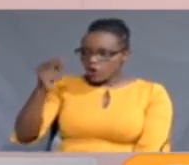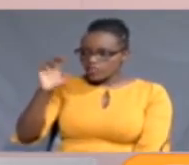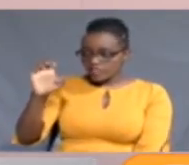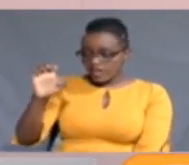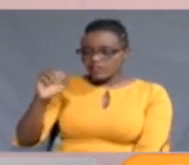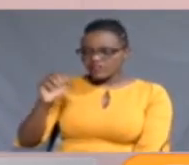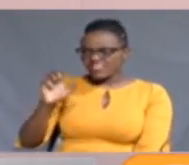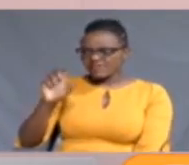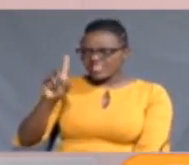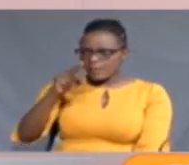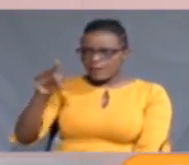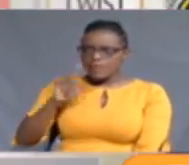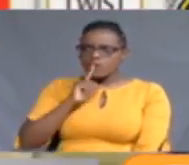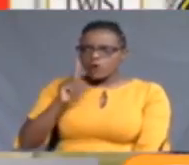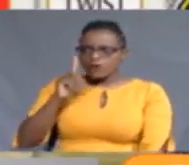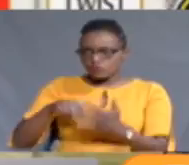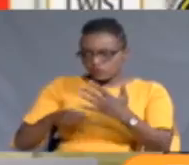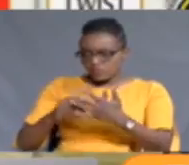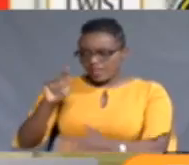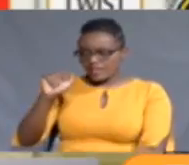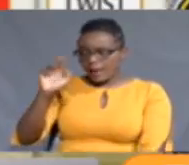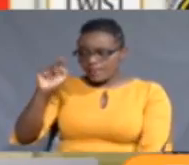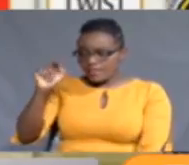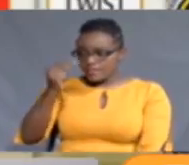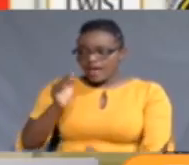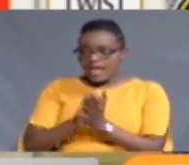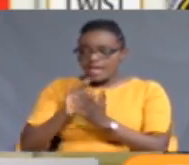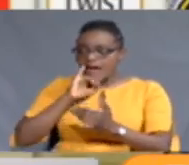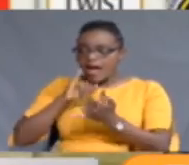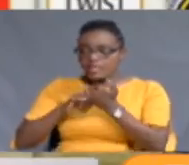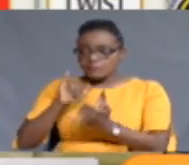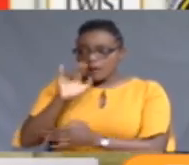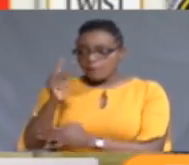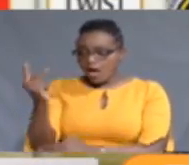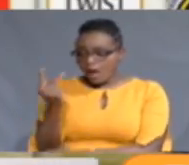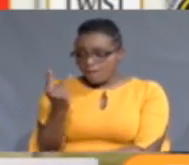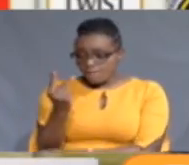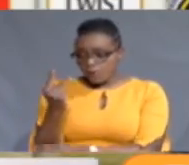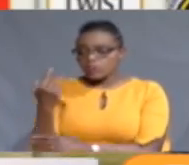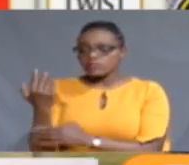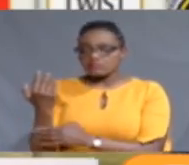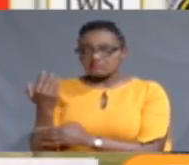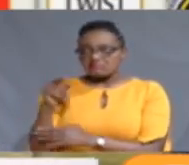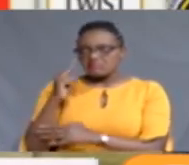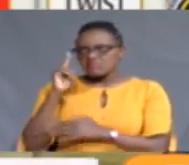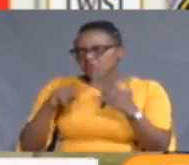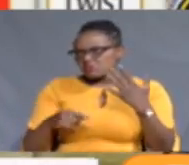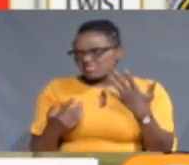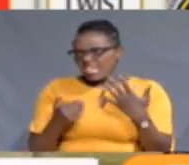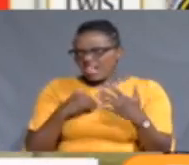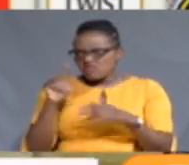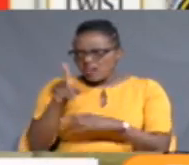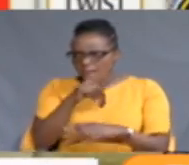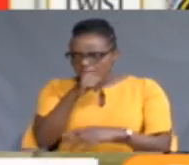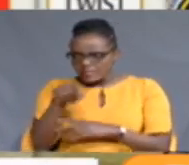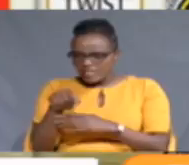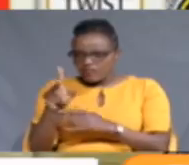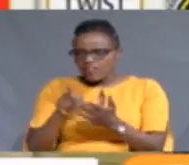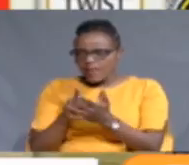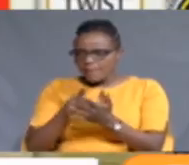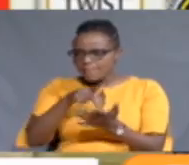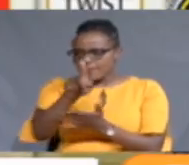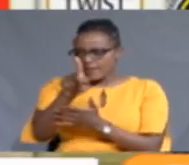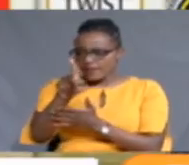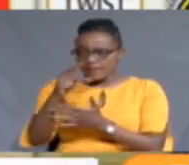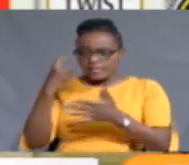Nurdin ametoa agizo hili dhidi ya Tabitha Karanja na mumewe Joseph Karanja. Wawili hao wanashtakiwa kuhusiana na ukwepaji